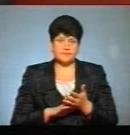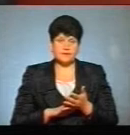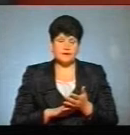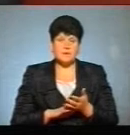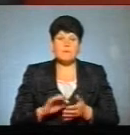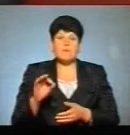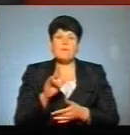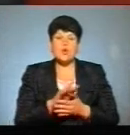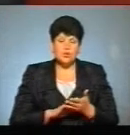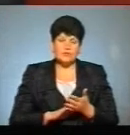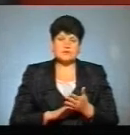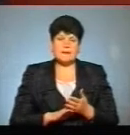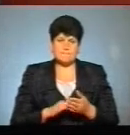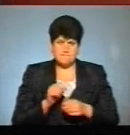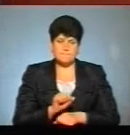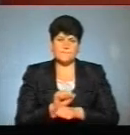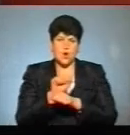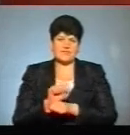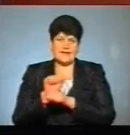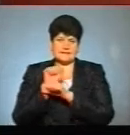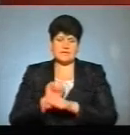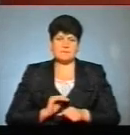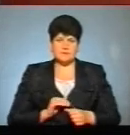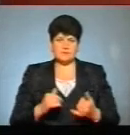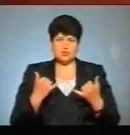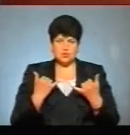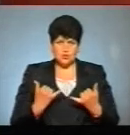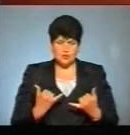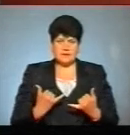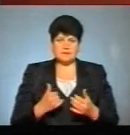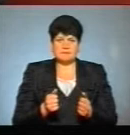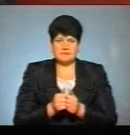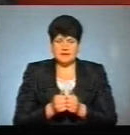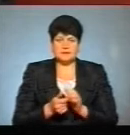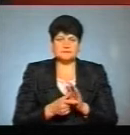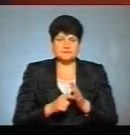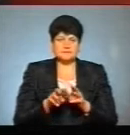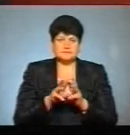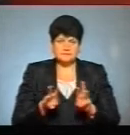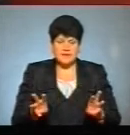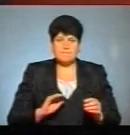власне, продовжилися протести підприємців і сьогодні. Зокрема, під стінами Кабміну